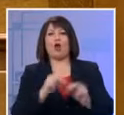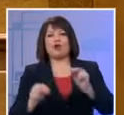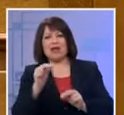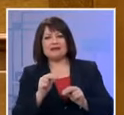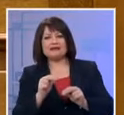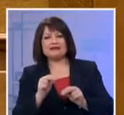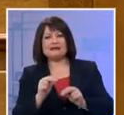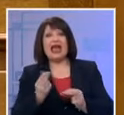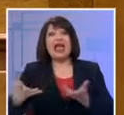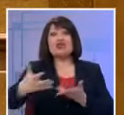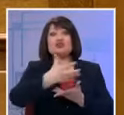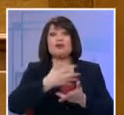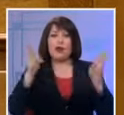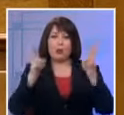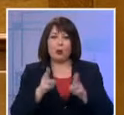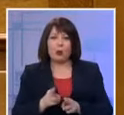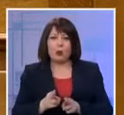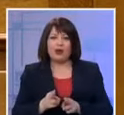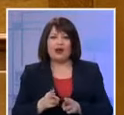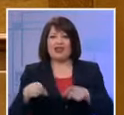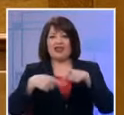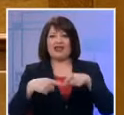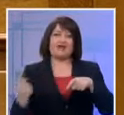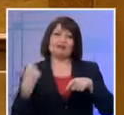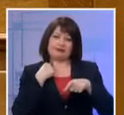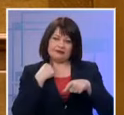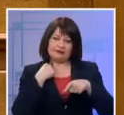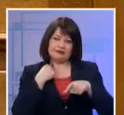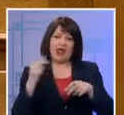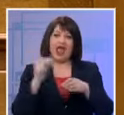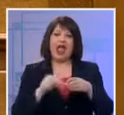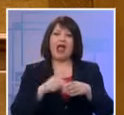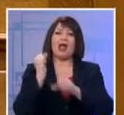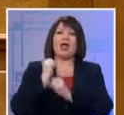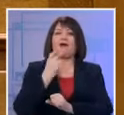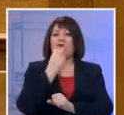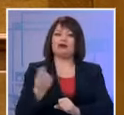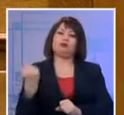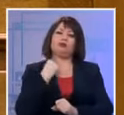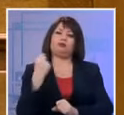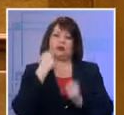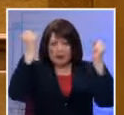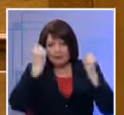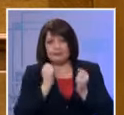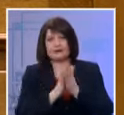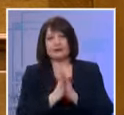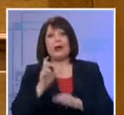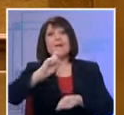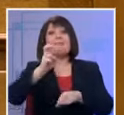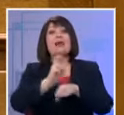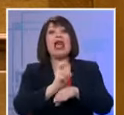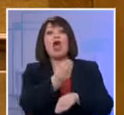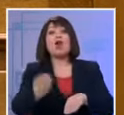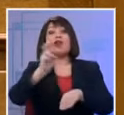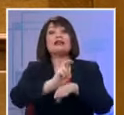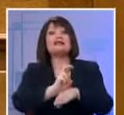των εσόδων του κράτους και έτσι χάθηκε και ο Δεκέμβρης και ο προεκλογικός Ιανουάριος και ο Φεβρουάριος. Και έτσι μειώθηκε και το πλεόνασμα της προηγούμενης